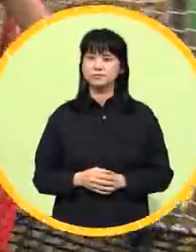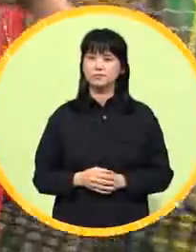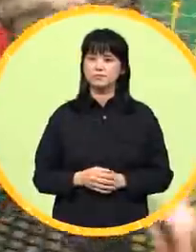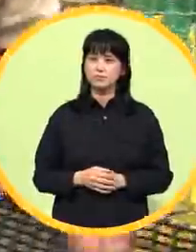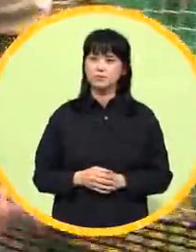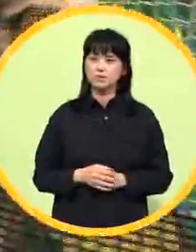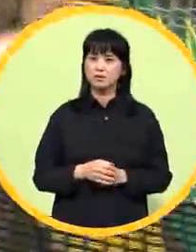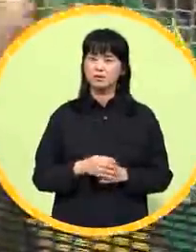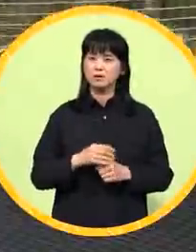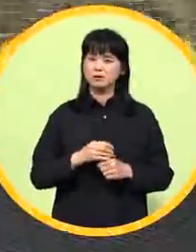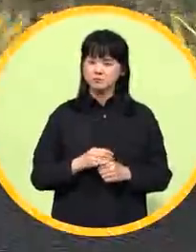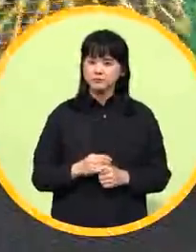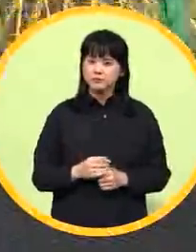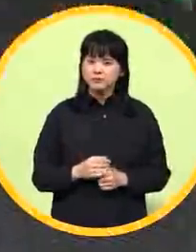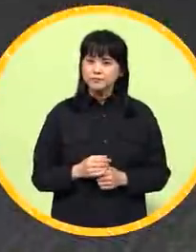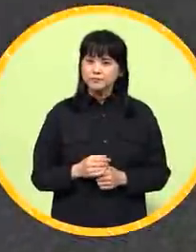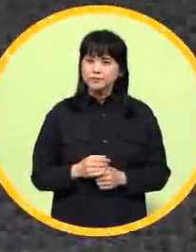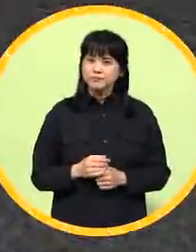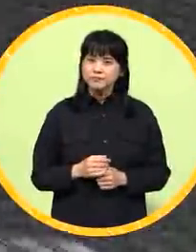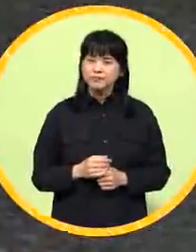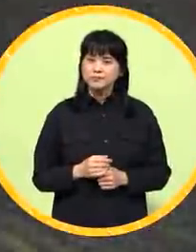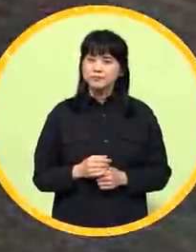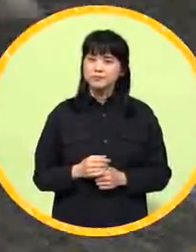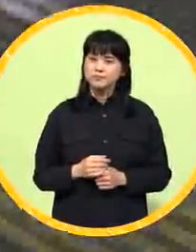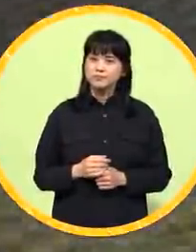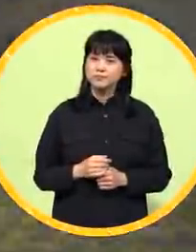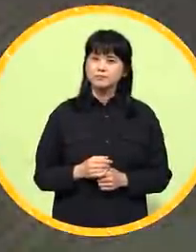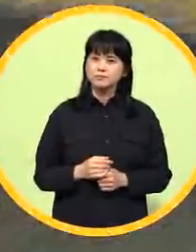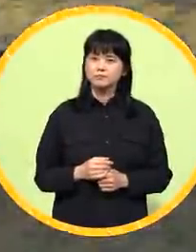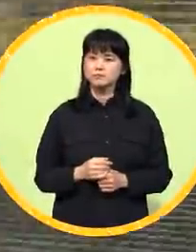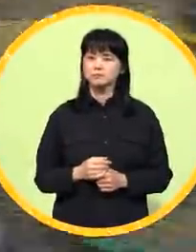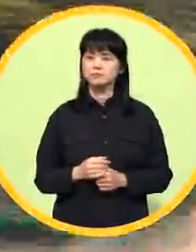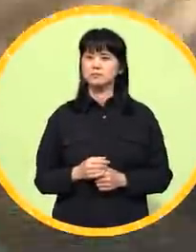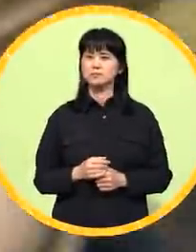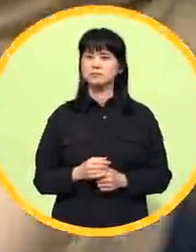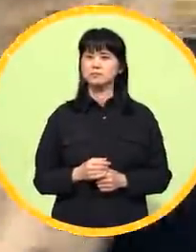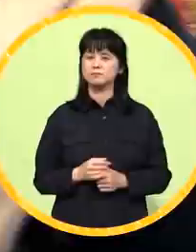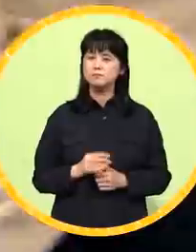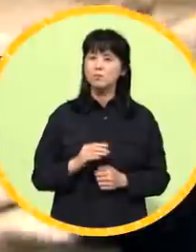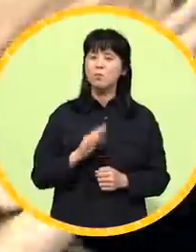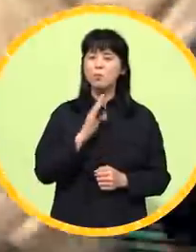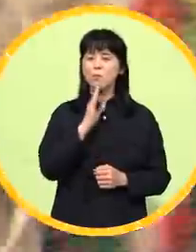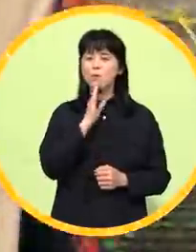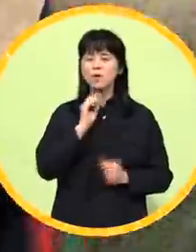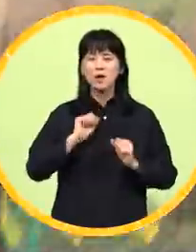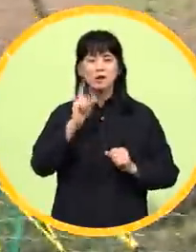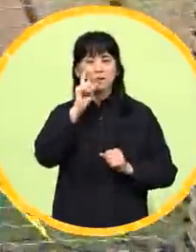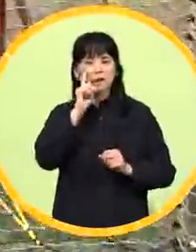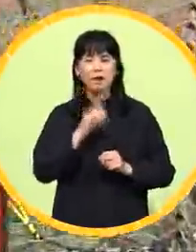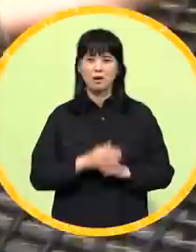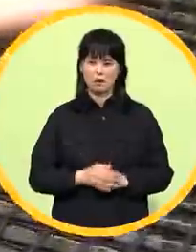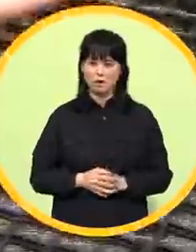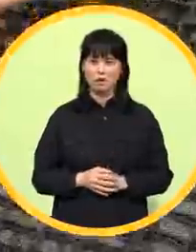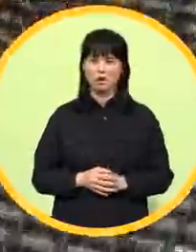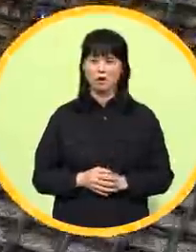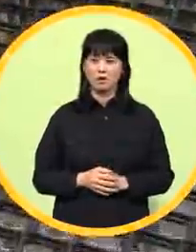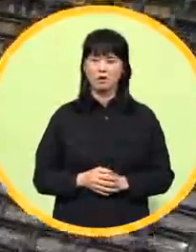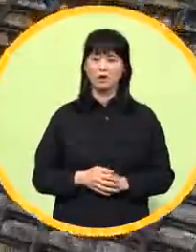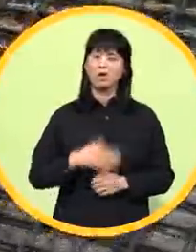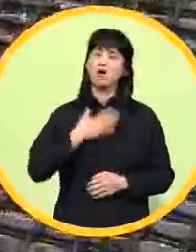入った財布がなくなっていますやってみればいいんだ